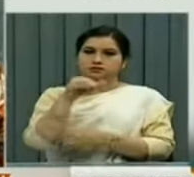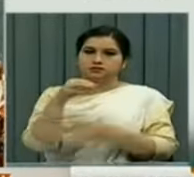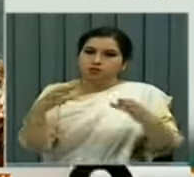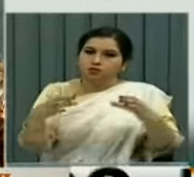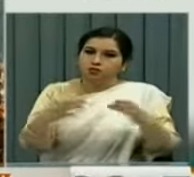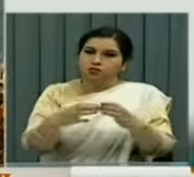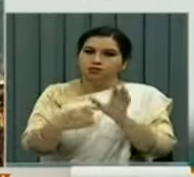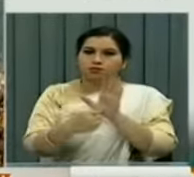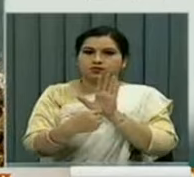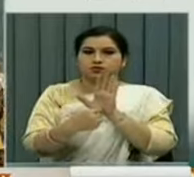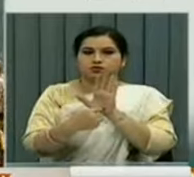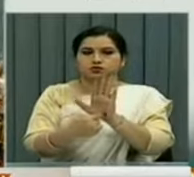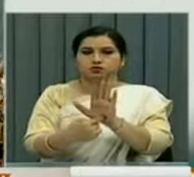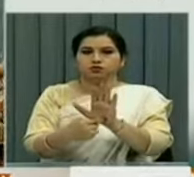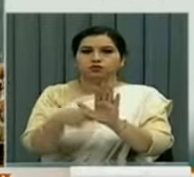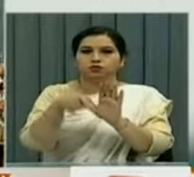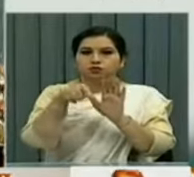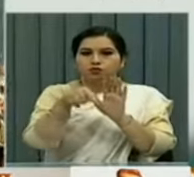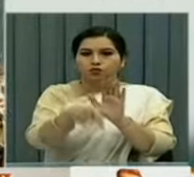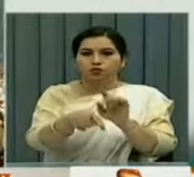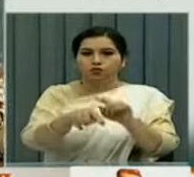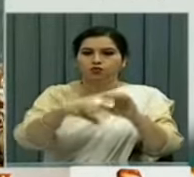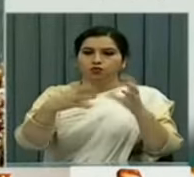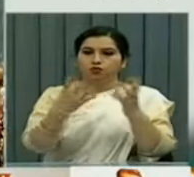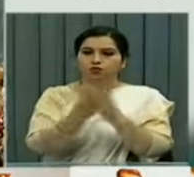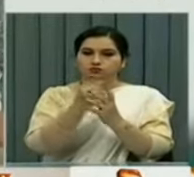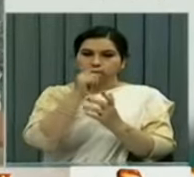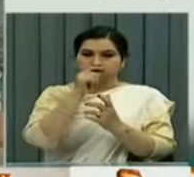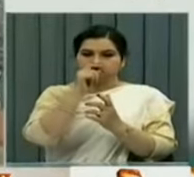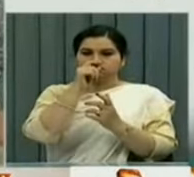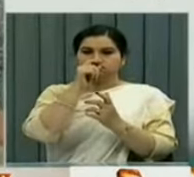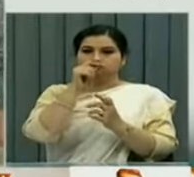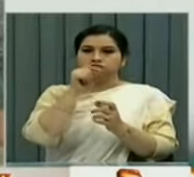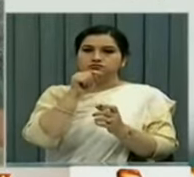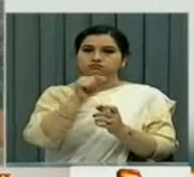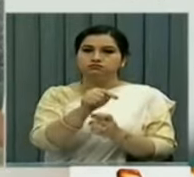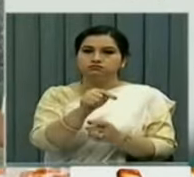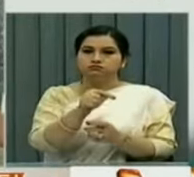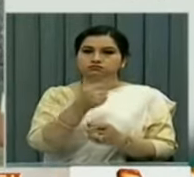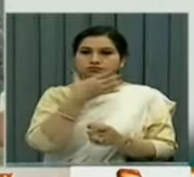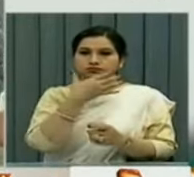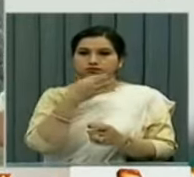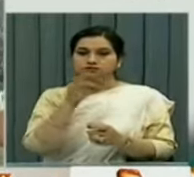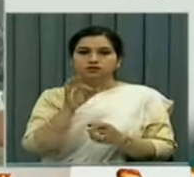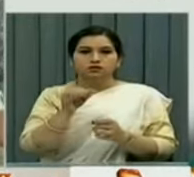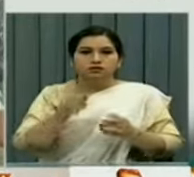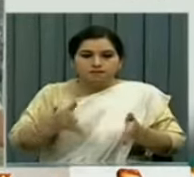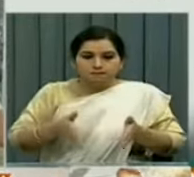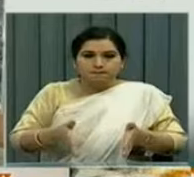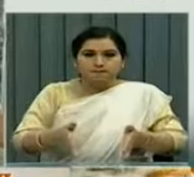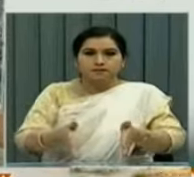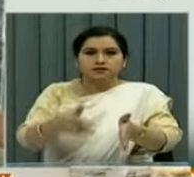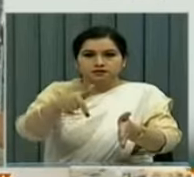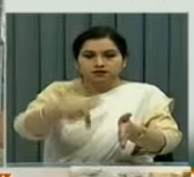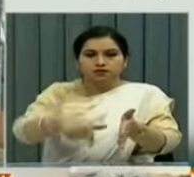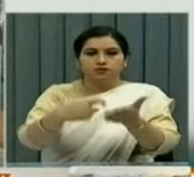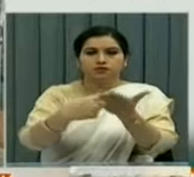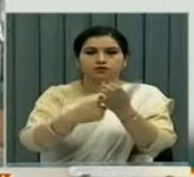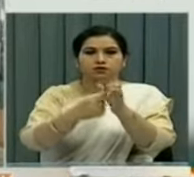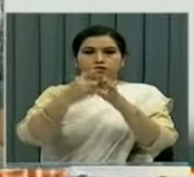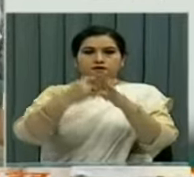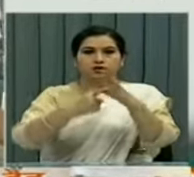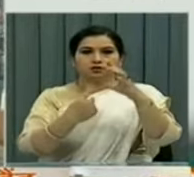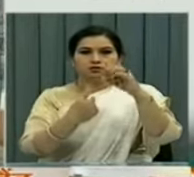म्यूल ये कैमल माउंटेड आर्टिलरी भी होती थी पहले, पर अभी तो खत्म हो गई, और हमने देखी हुई है वो आर्टिलरी। नहीं,